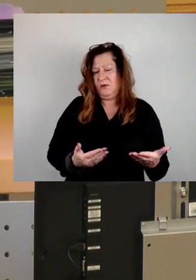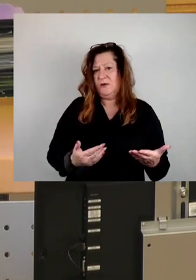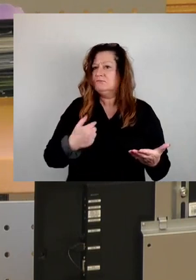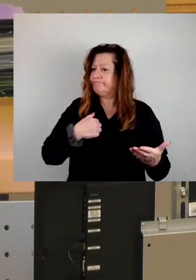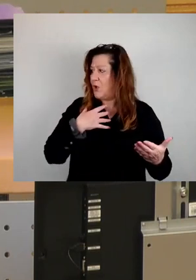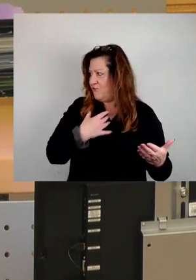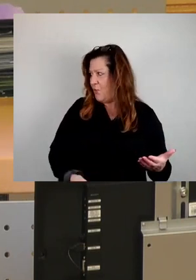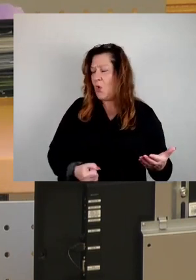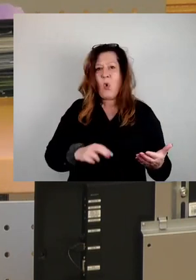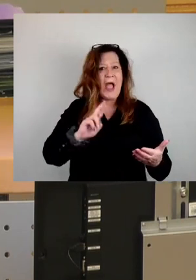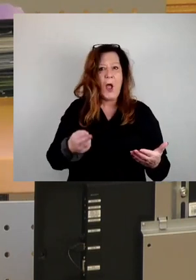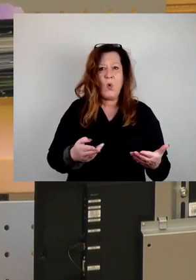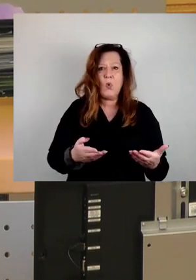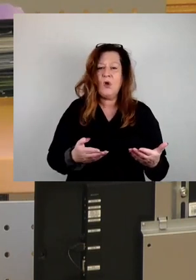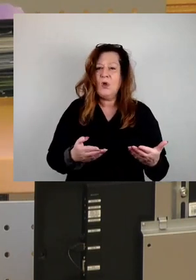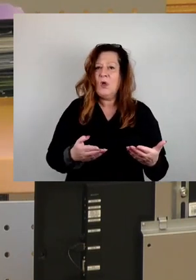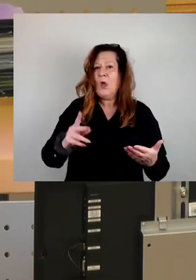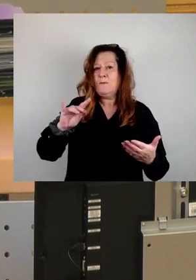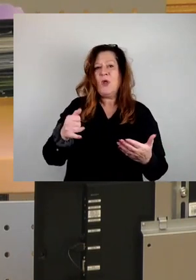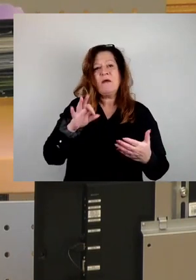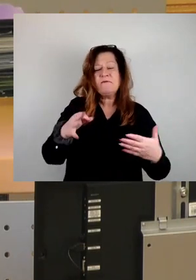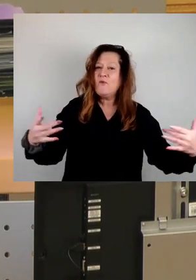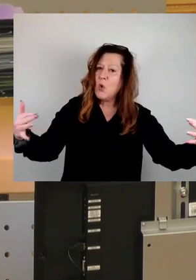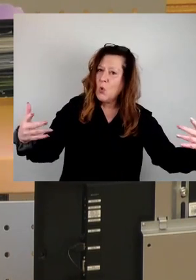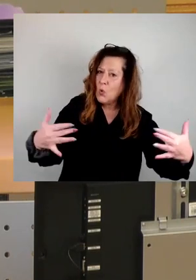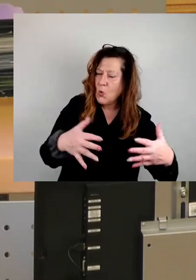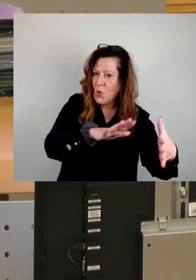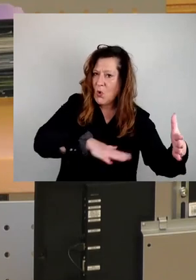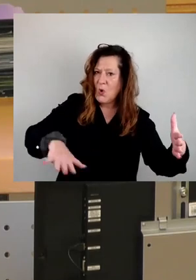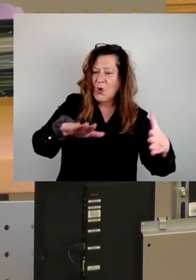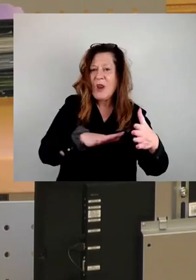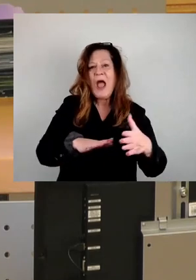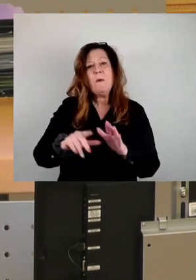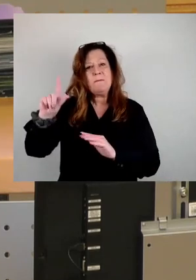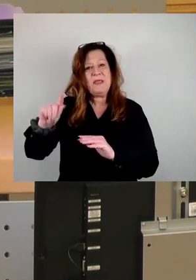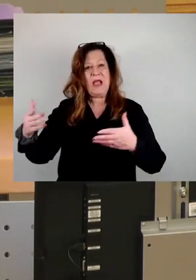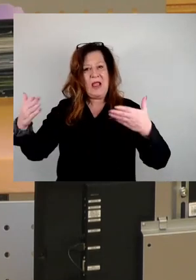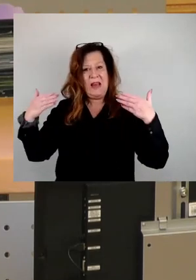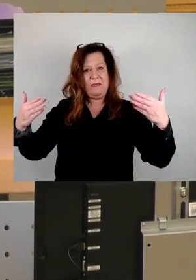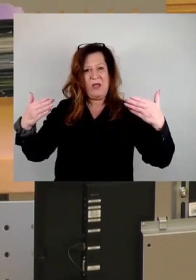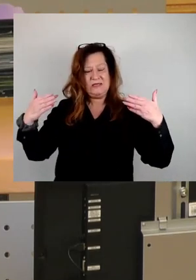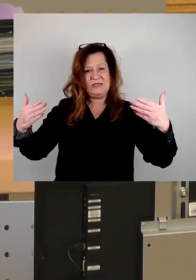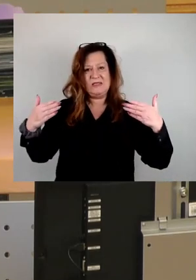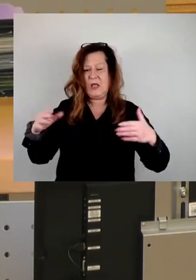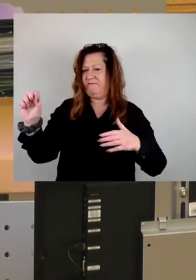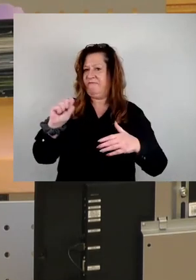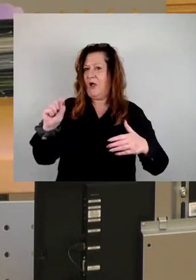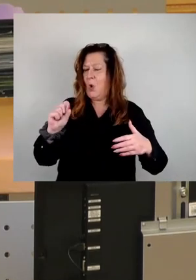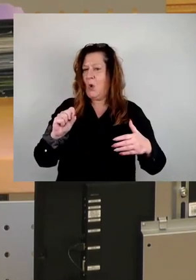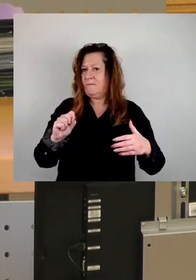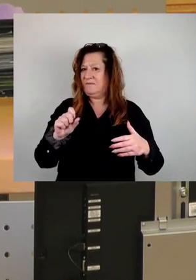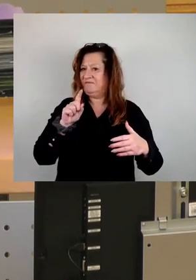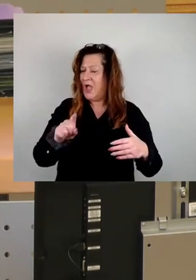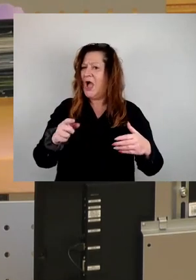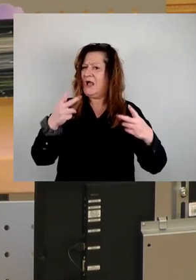ein Projekt ist für die Entwicklung von Grünräumen, von Mikroklimatisierung, weil damit ja eigentlich auch ein wesentlicher Kern